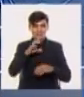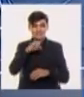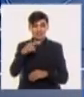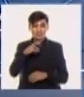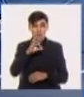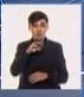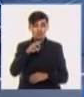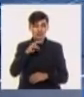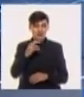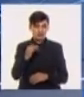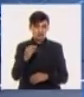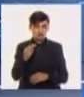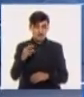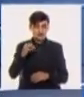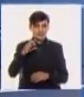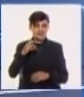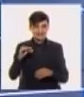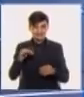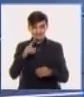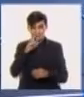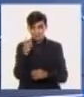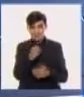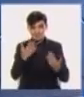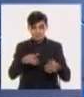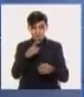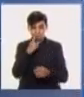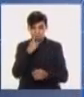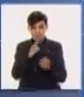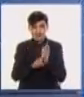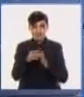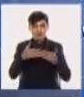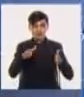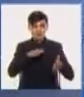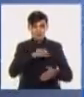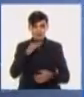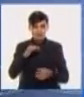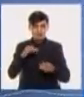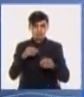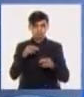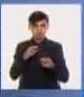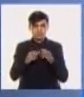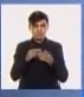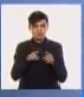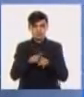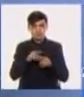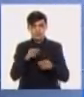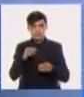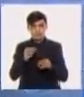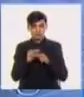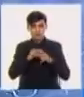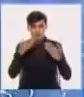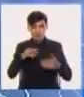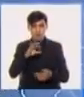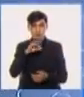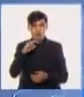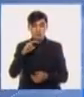Алматы пострадал от вандалов. Чуть больше недели прошло с момента его открытия после масштабной реконструкции, проведенной фондом Булата Утимуратова.